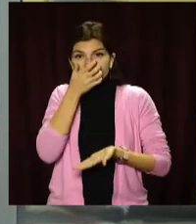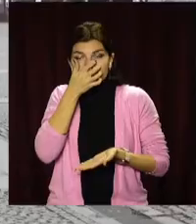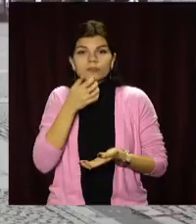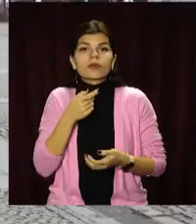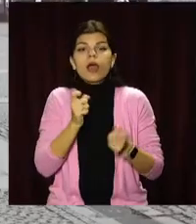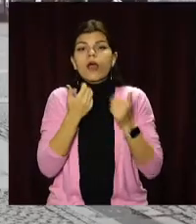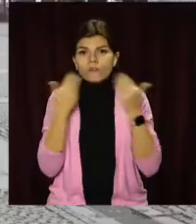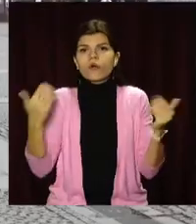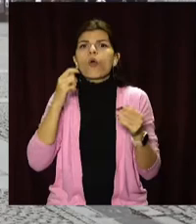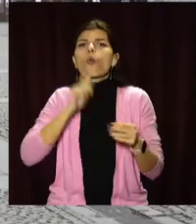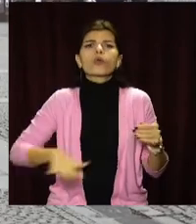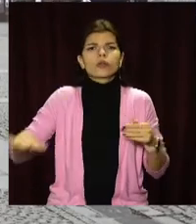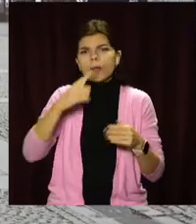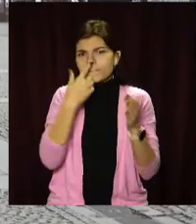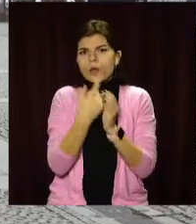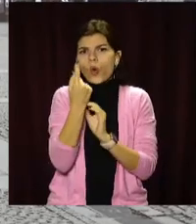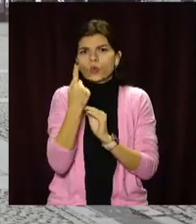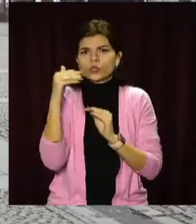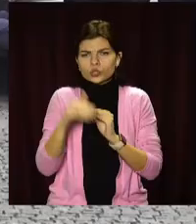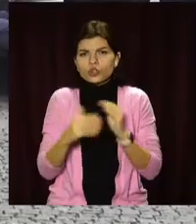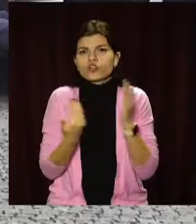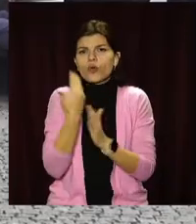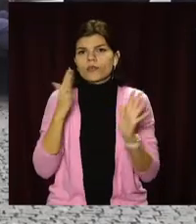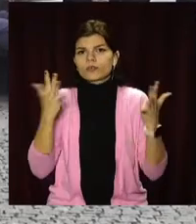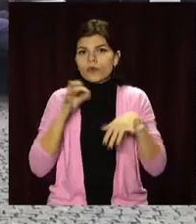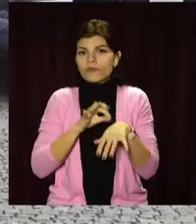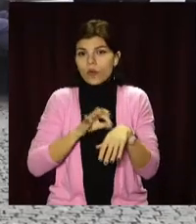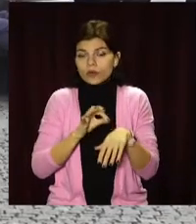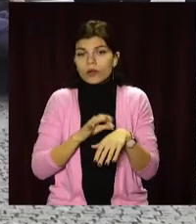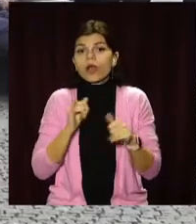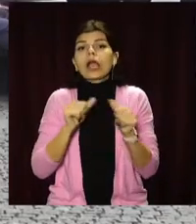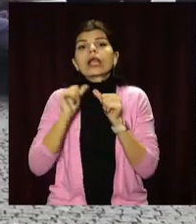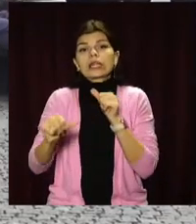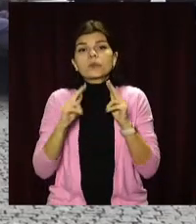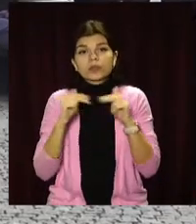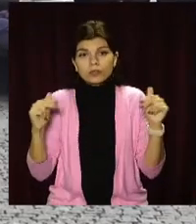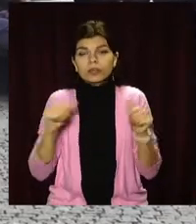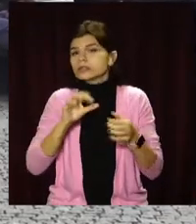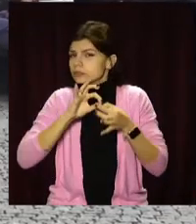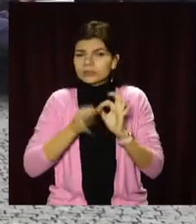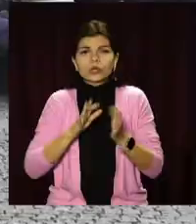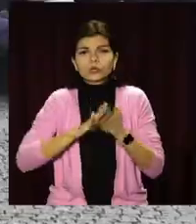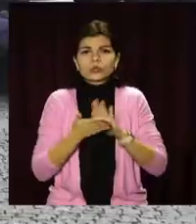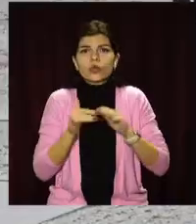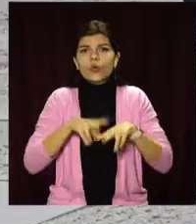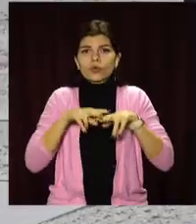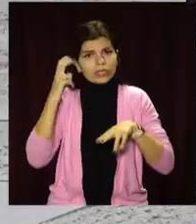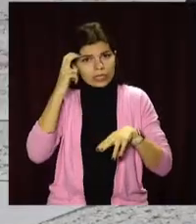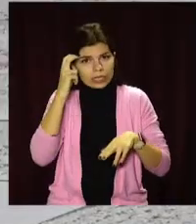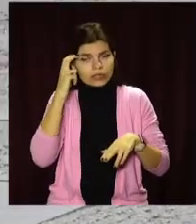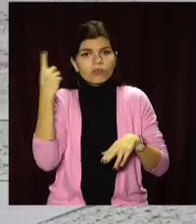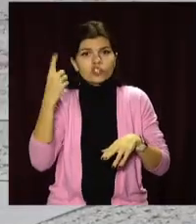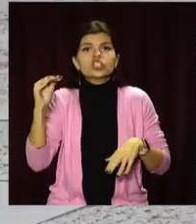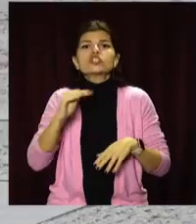виявили за останню добу майже 11 тисяч нових хворих. Крім Дніпропетровщини, найскладніша ситуація у столиці –